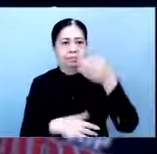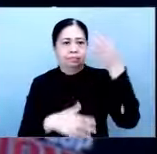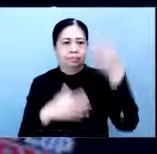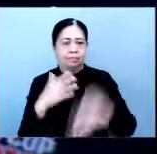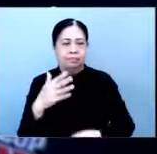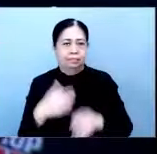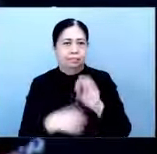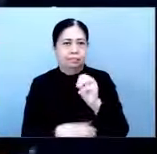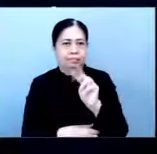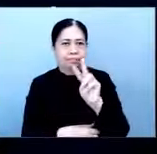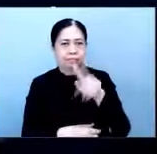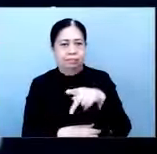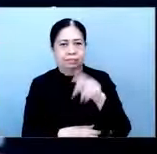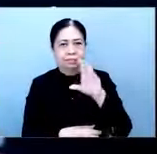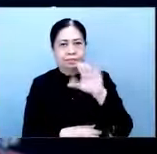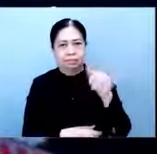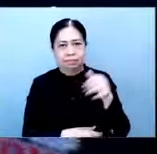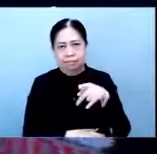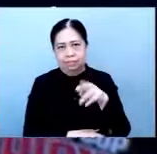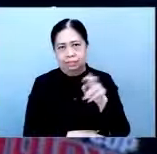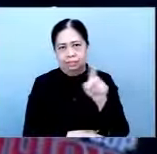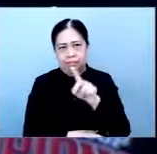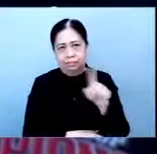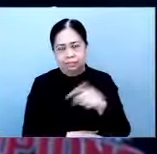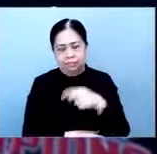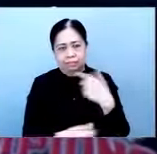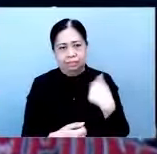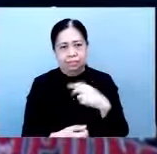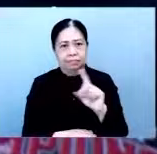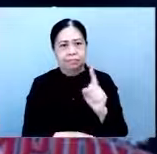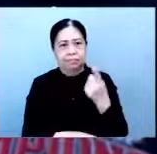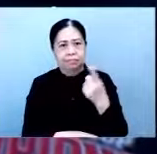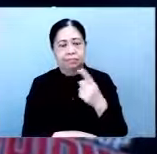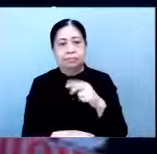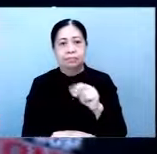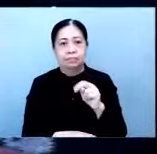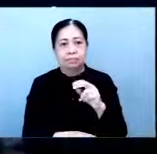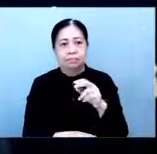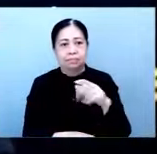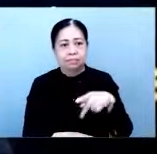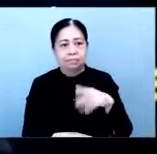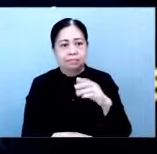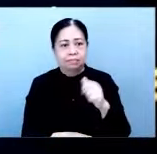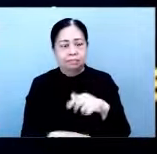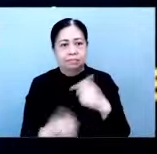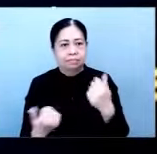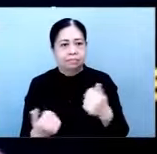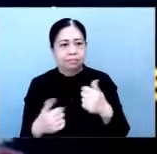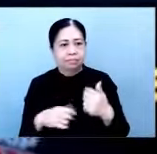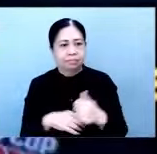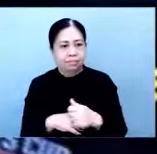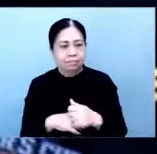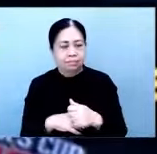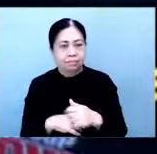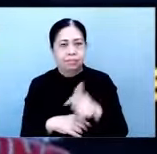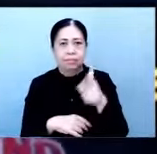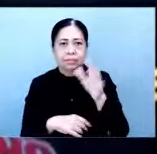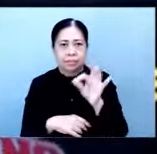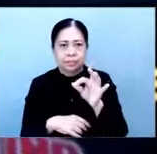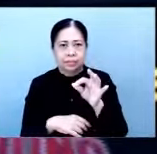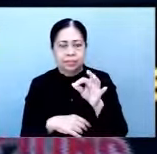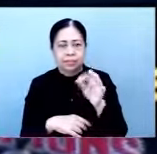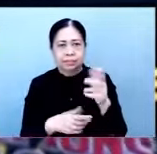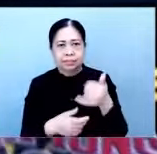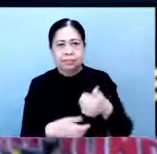MVP si CJ Perez. First PBA title naman ito ni Coach George Gallant. Ito na ang ika-29 na title